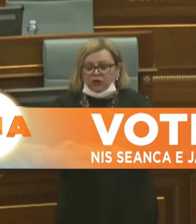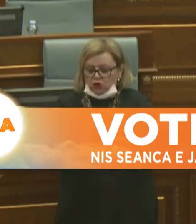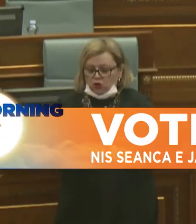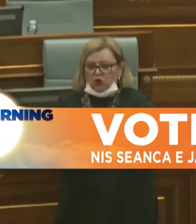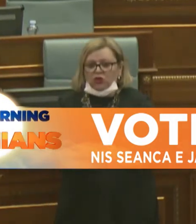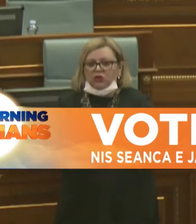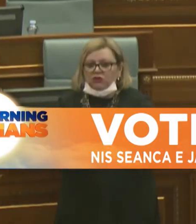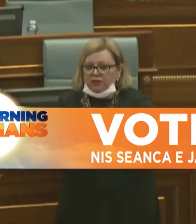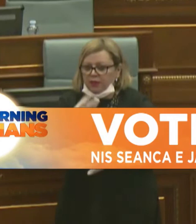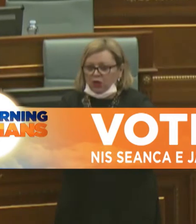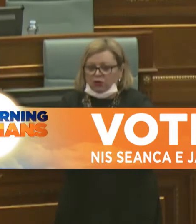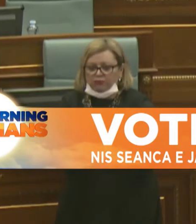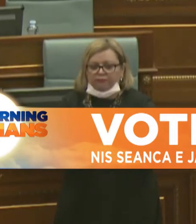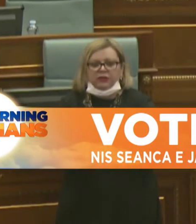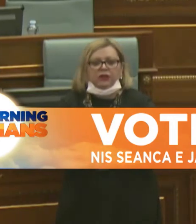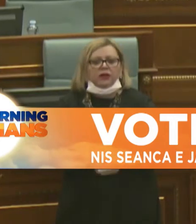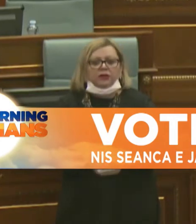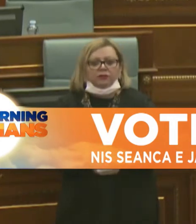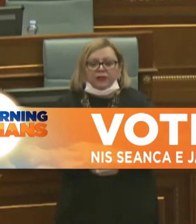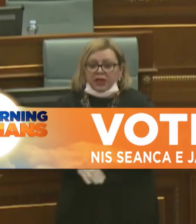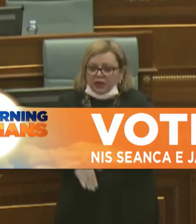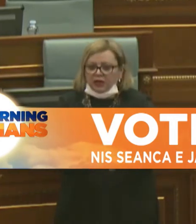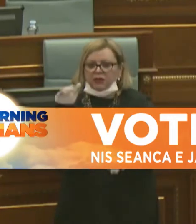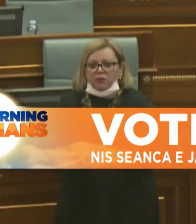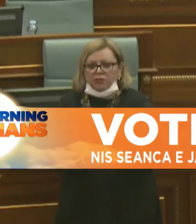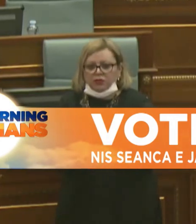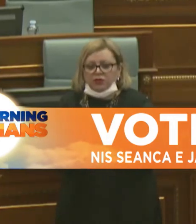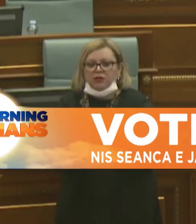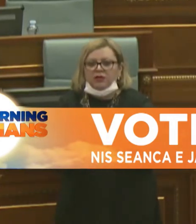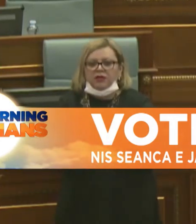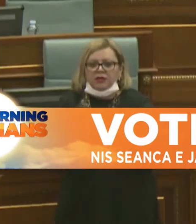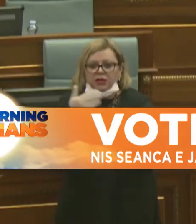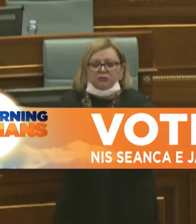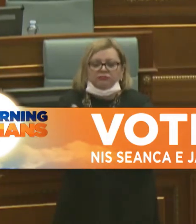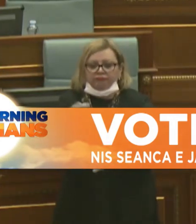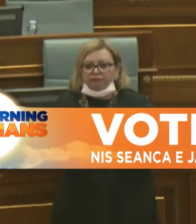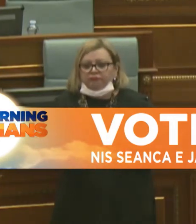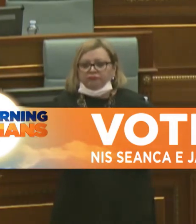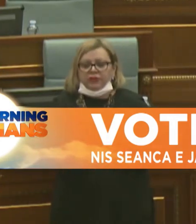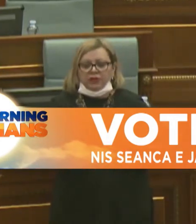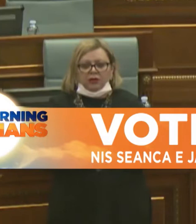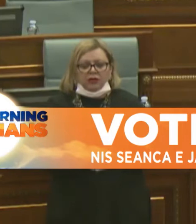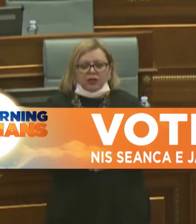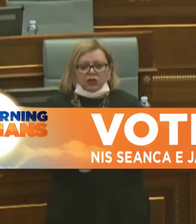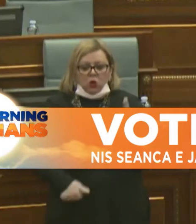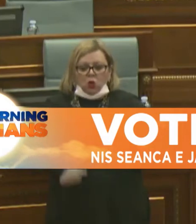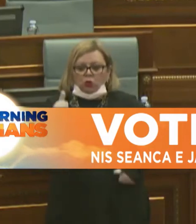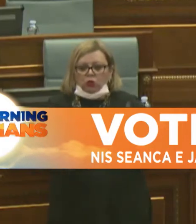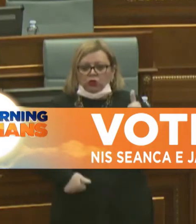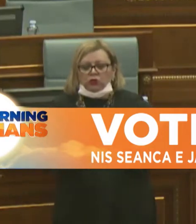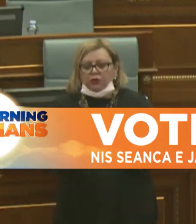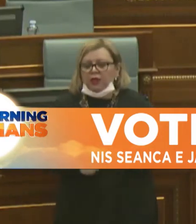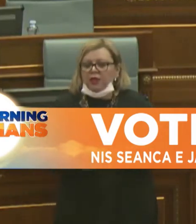zhvillimin ekonomik bazuar në ekonominë tregut, rritjet punësimit dhe investimeve, fuqizim të aftësisë konkurruese